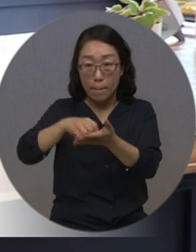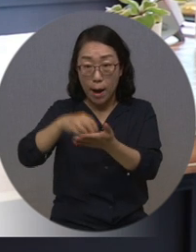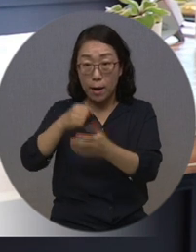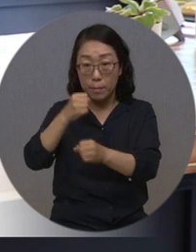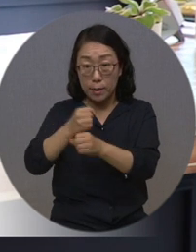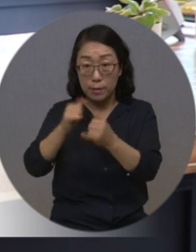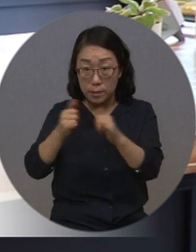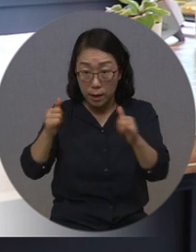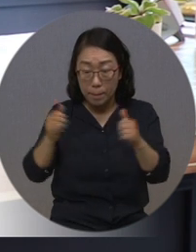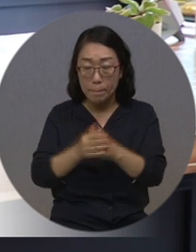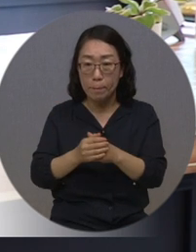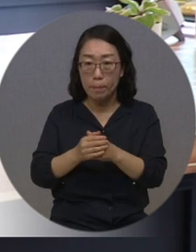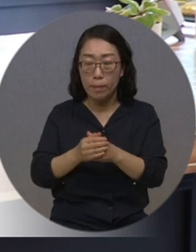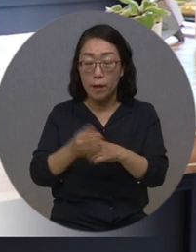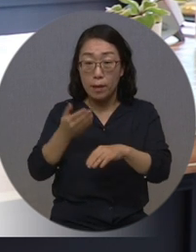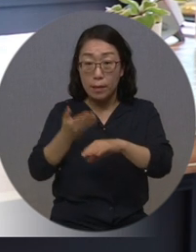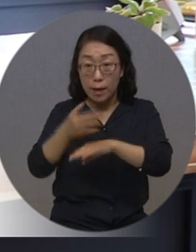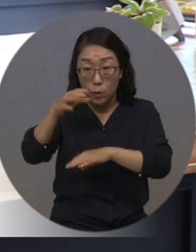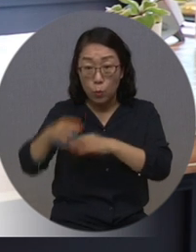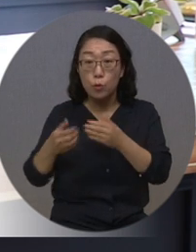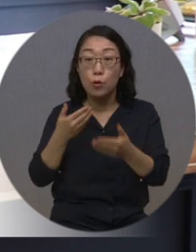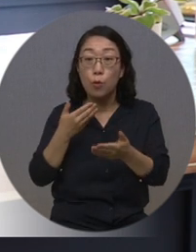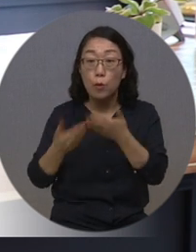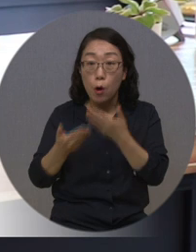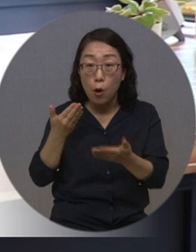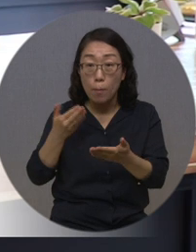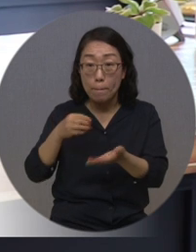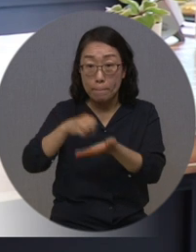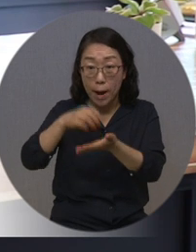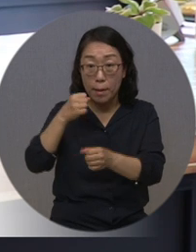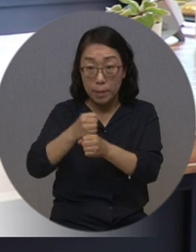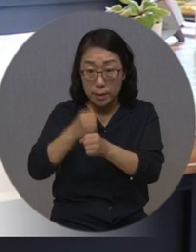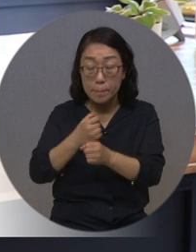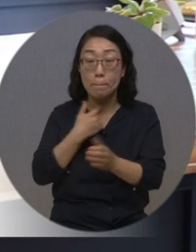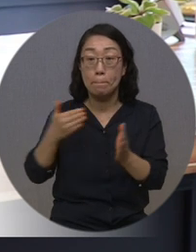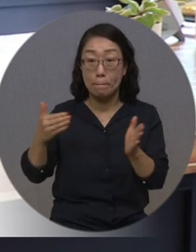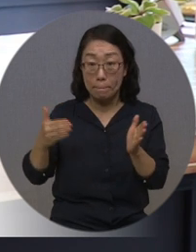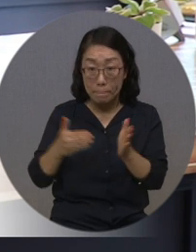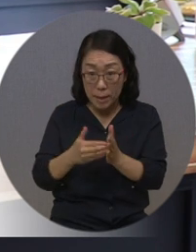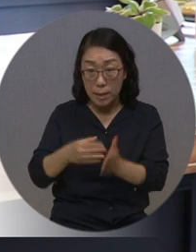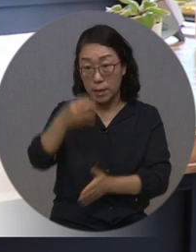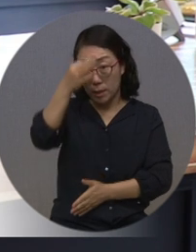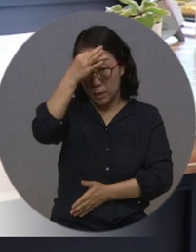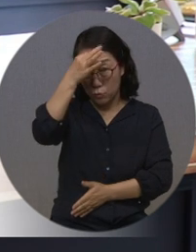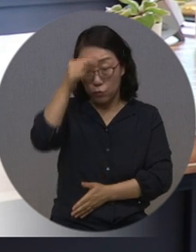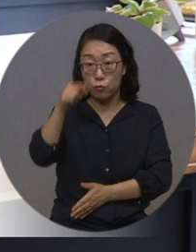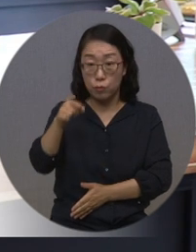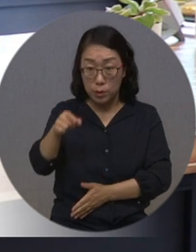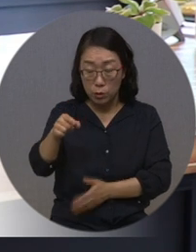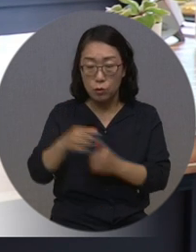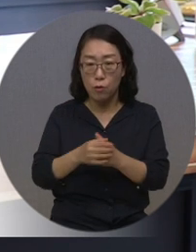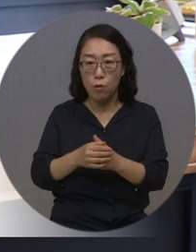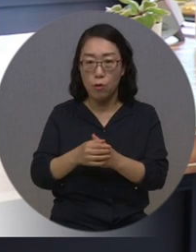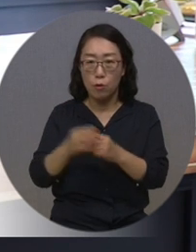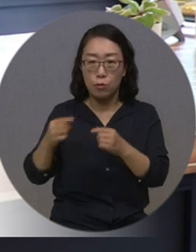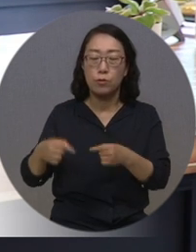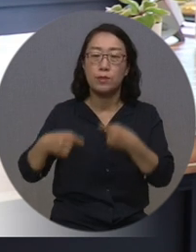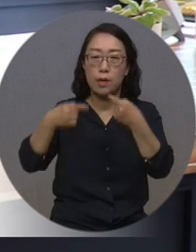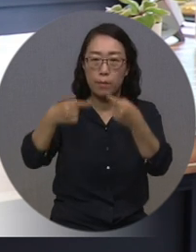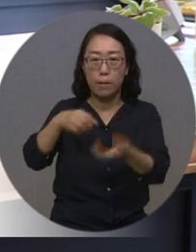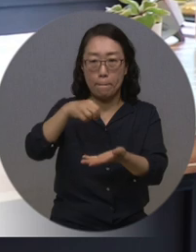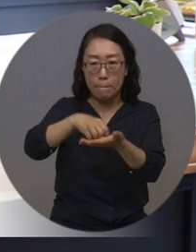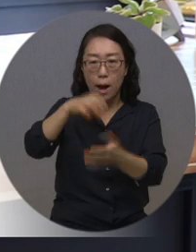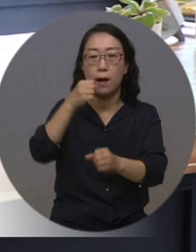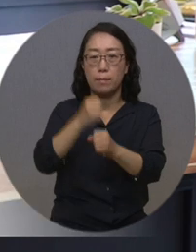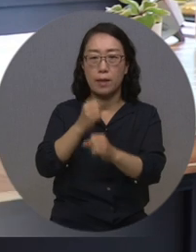만드신 어르신들도 여수 꽃빵에서 활동하셔서 그동안의 연륜을 쌓아서 직접 여기서 빵을